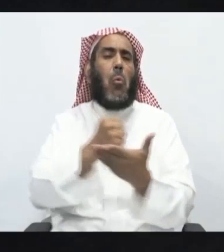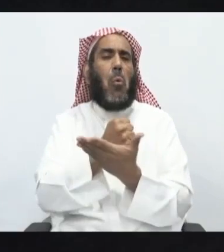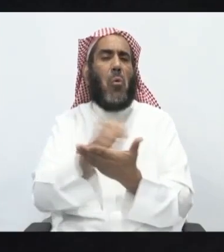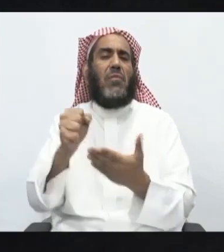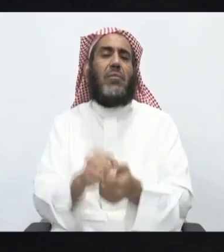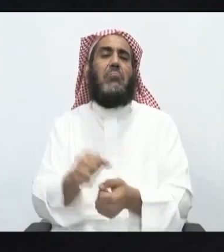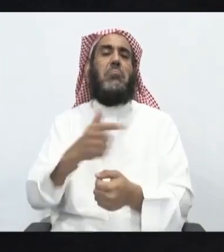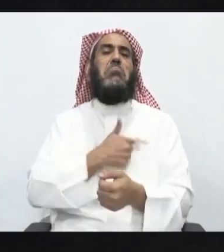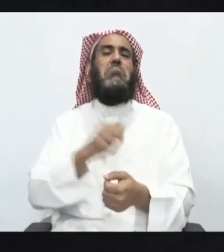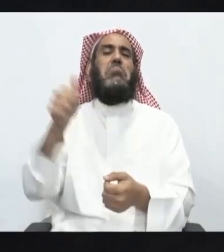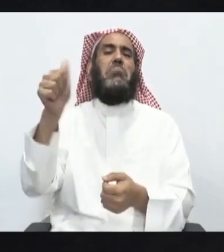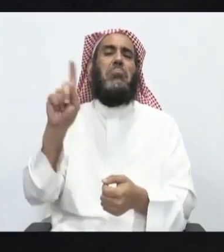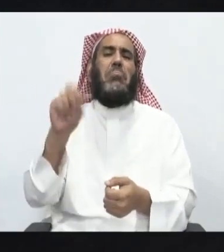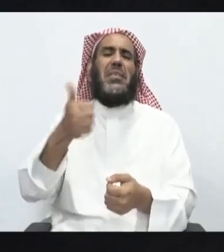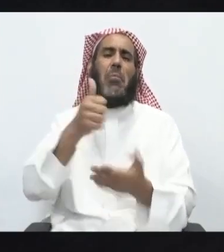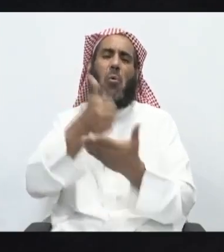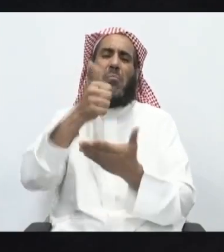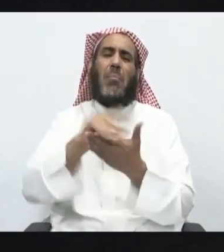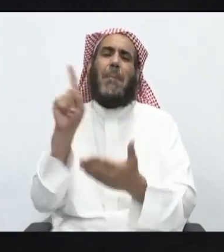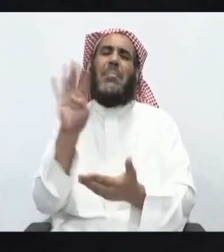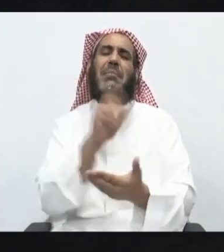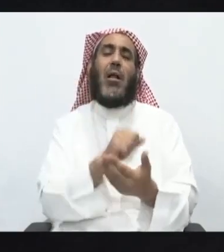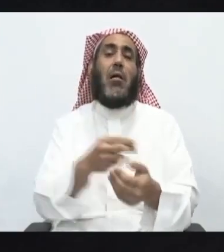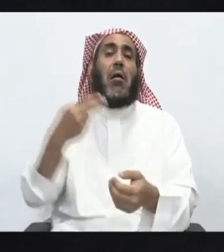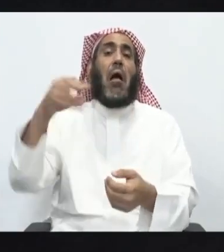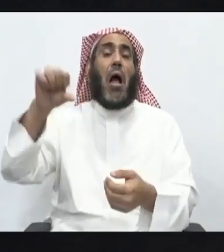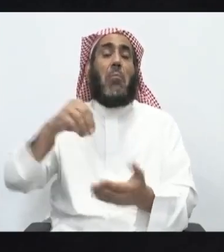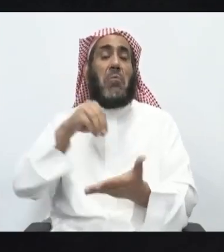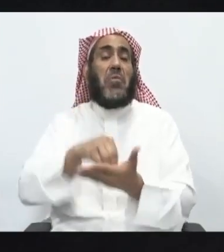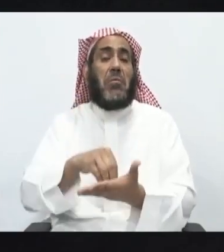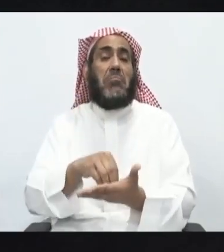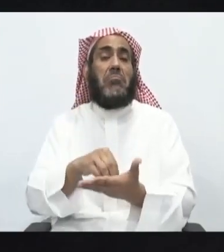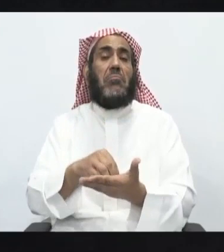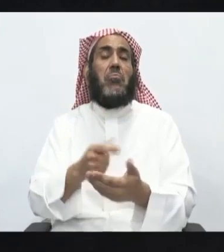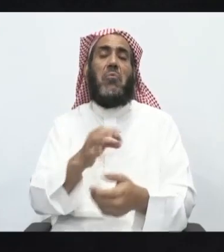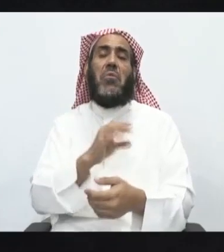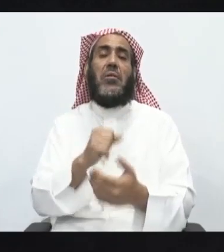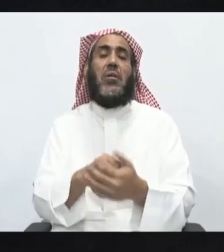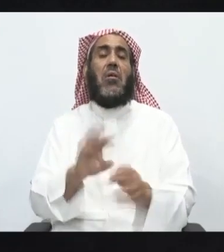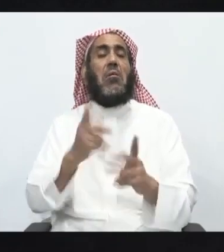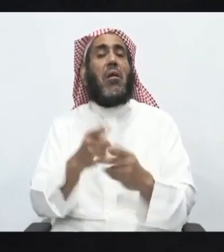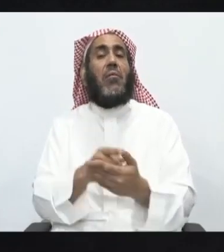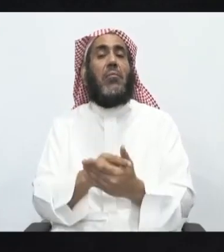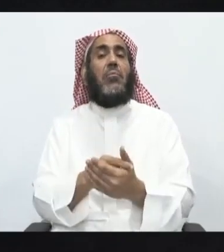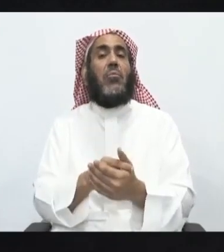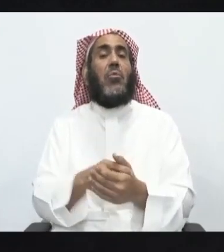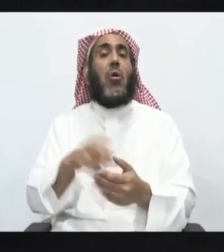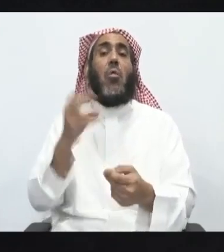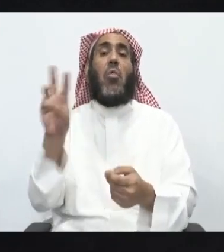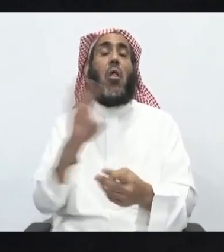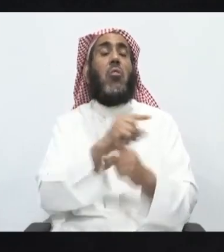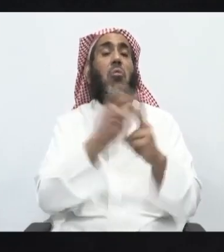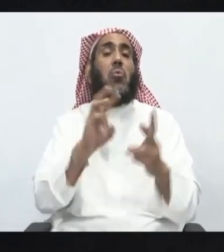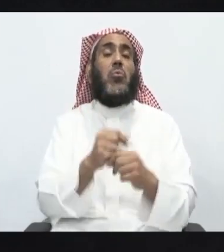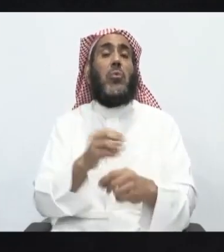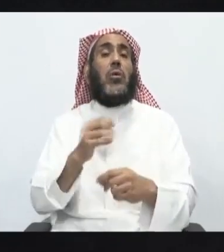فيها في بسم الله الف الوصل حذف ولكن عمر اتى بواو زائده بدون فائده فيقول كيف يعطون 30 شاعر يعطى